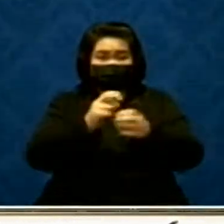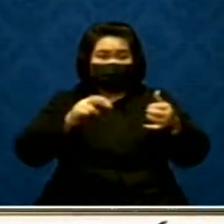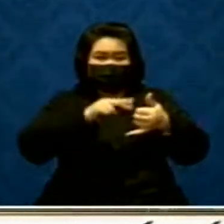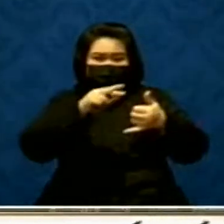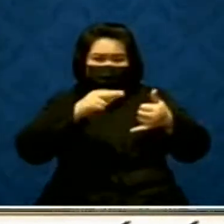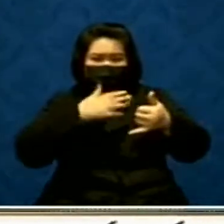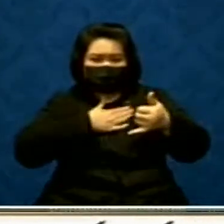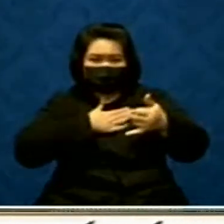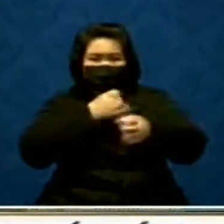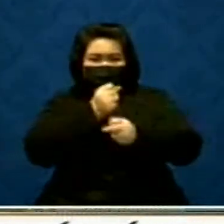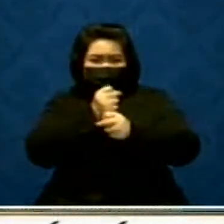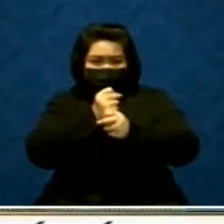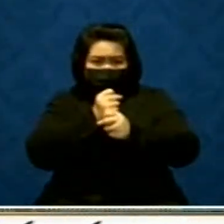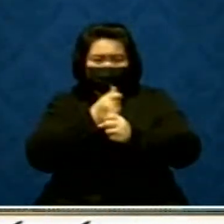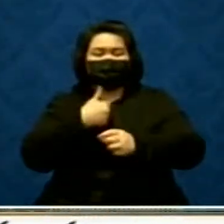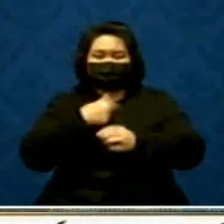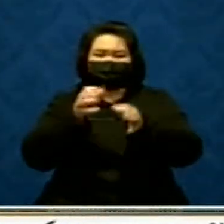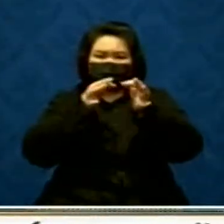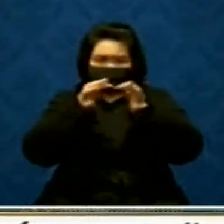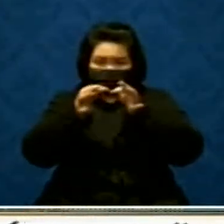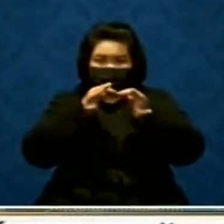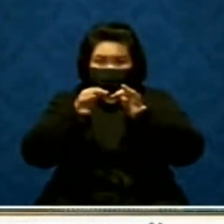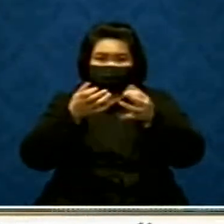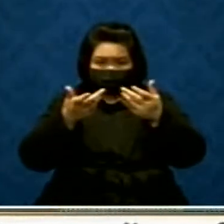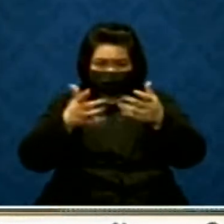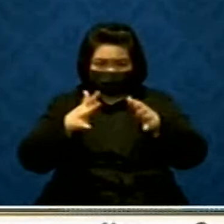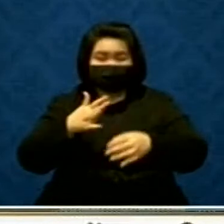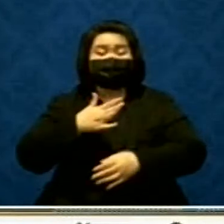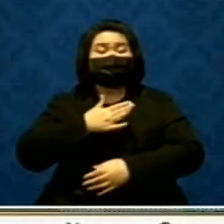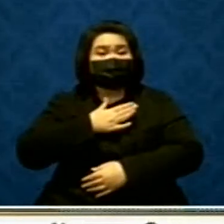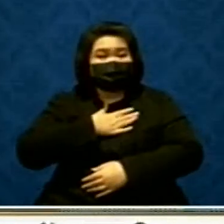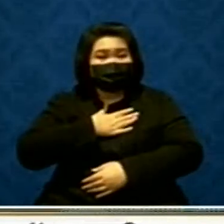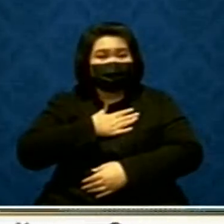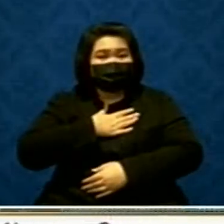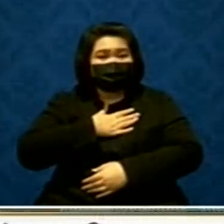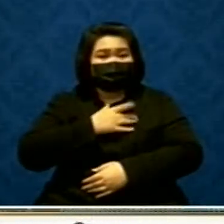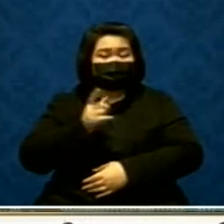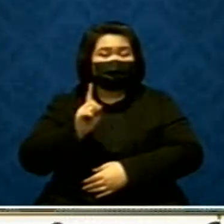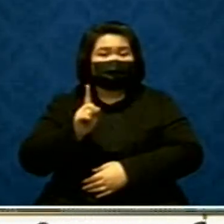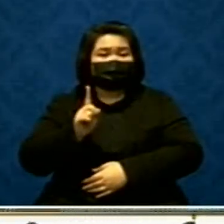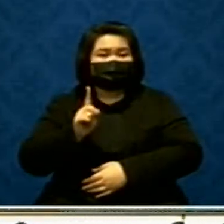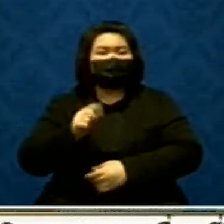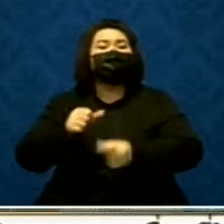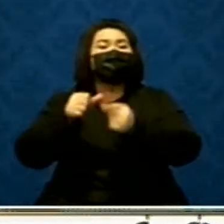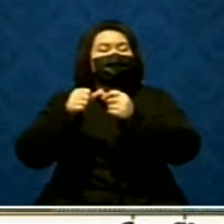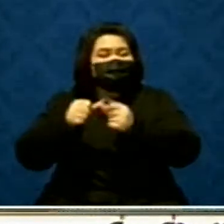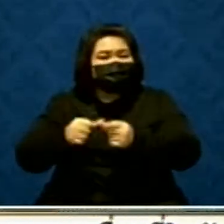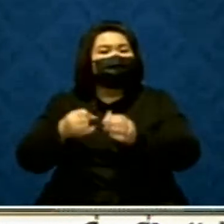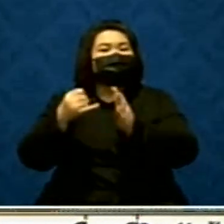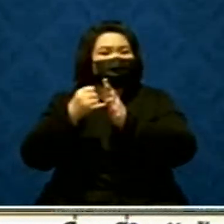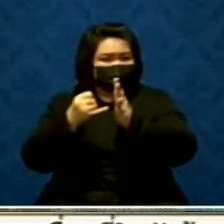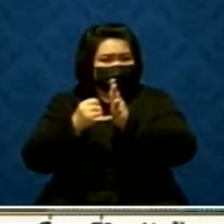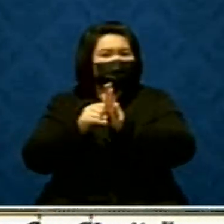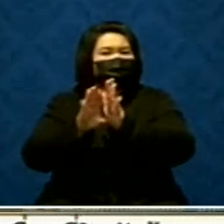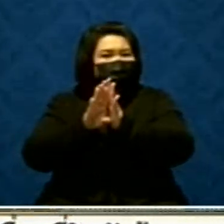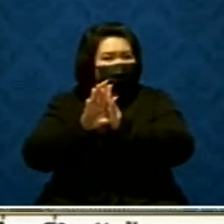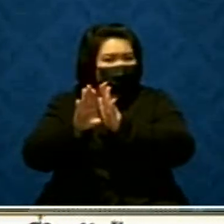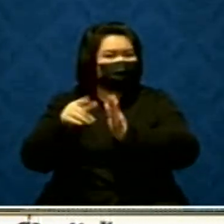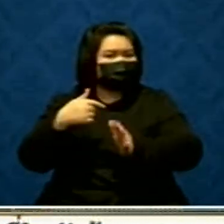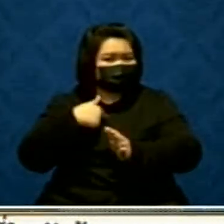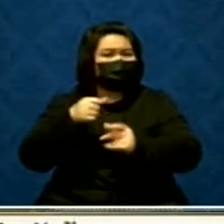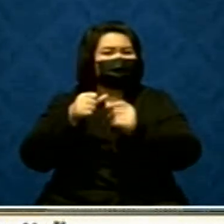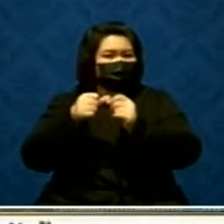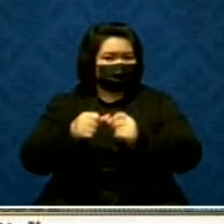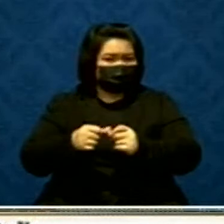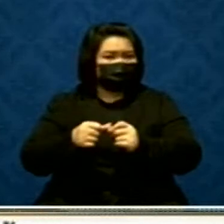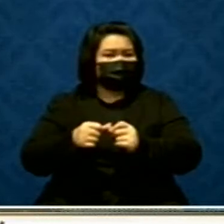ซึ่งผมได้ชี้แจงไปแล้วเนี่ยผมเป็นเพียงผู้อาศัยอยู่ในพื้นที่เพราะทุกอย่างต้องอยู่ในกระบ